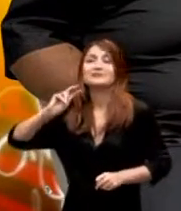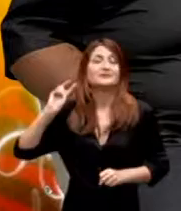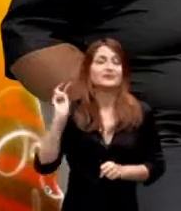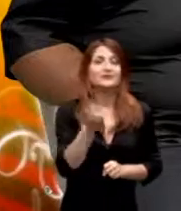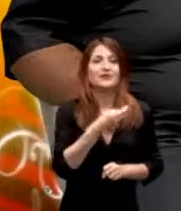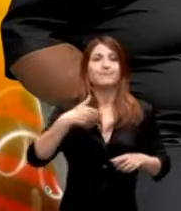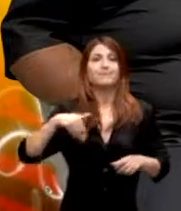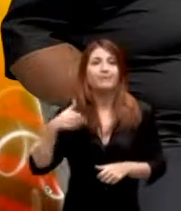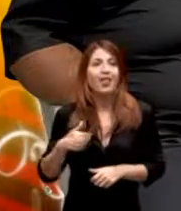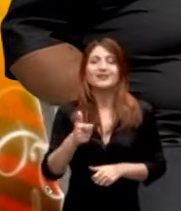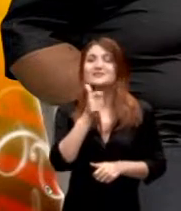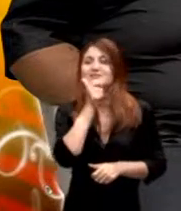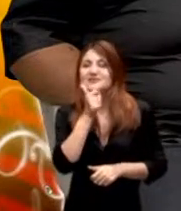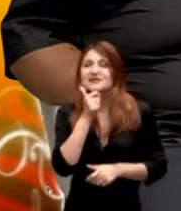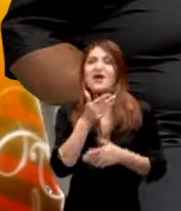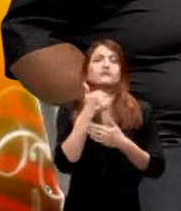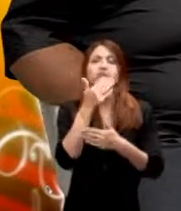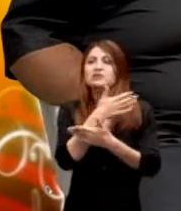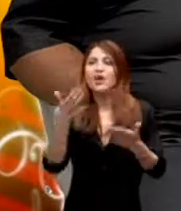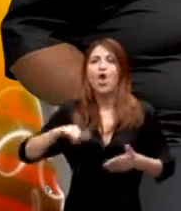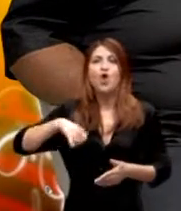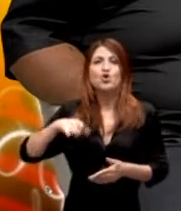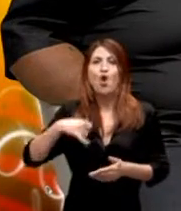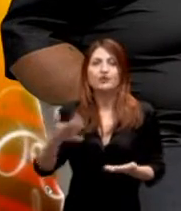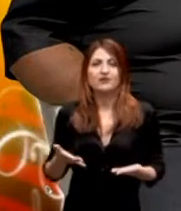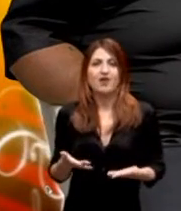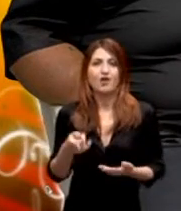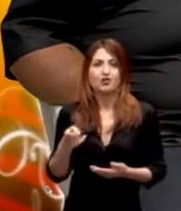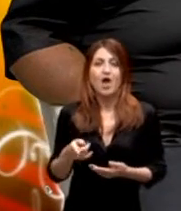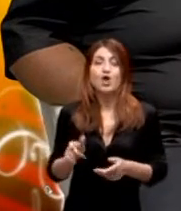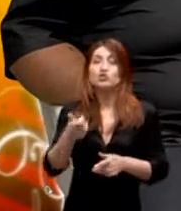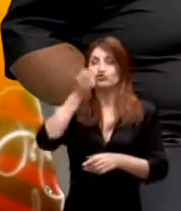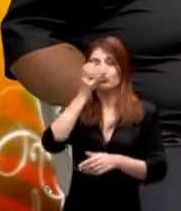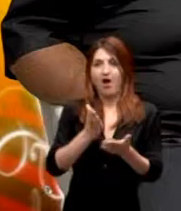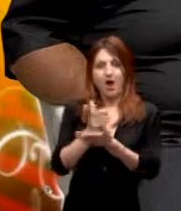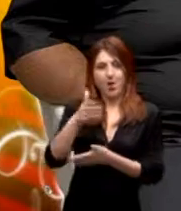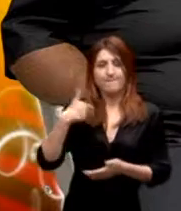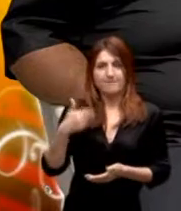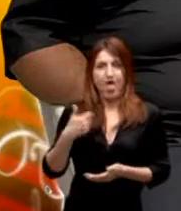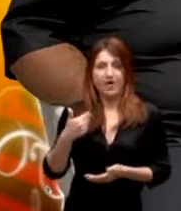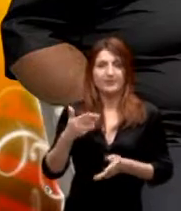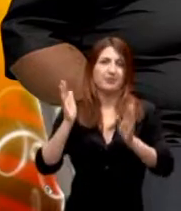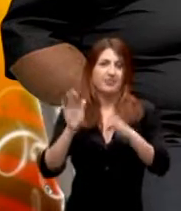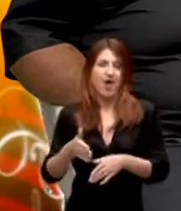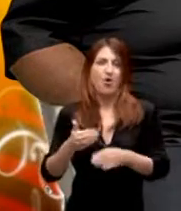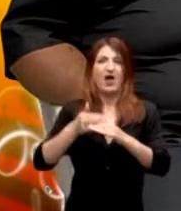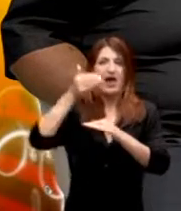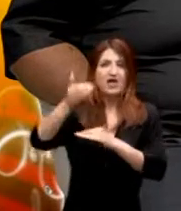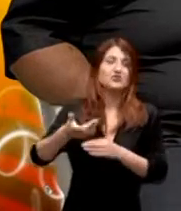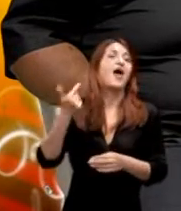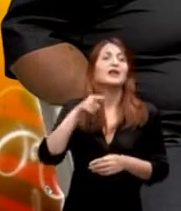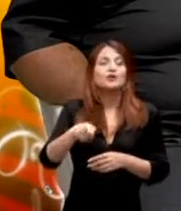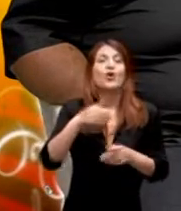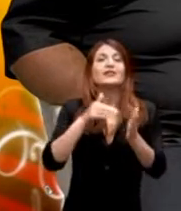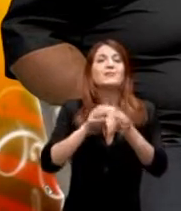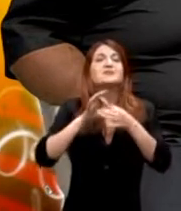skupine u svako doba. Gore je ako se javi ranije nego kasnije. I zato treba stalno